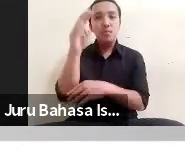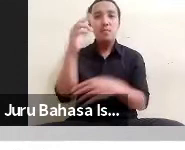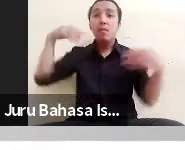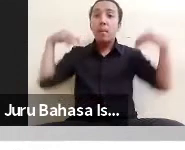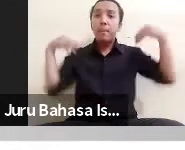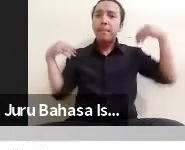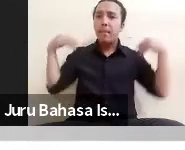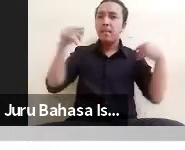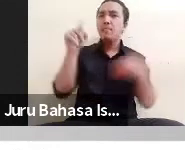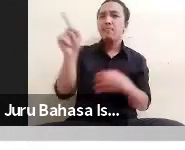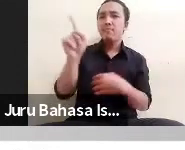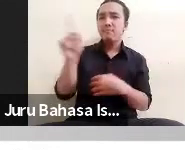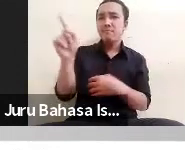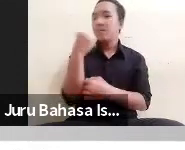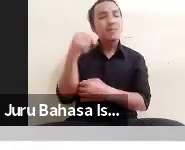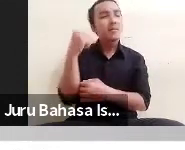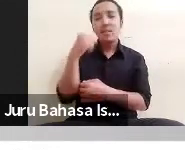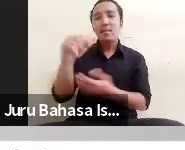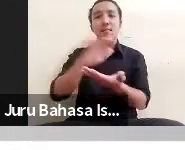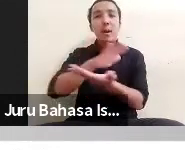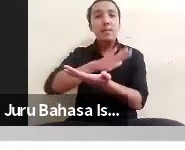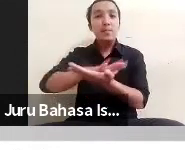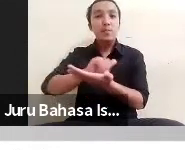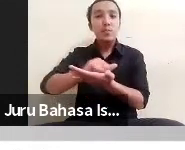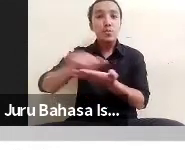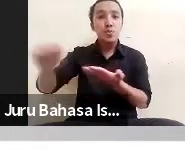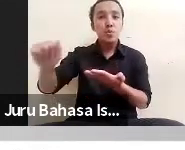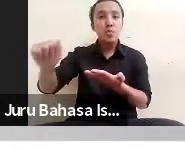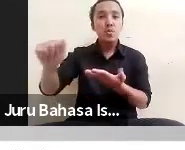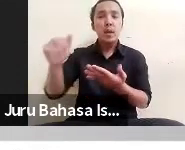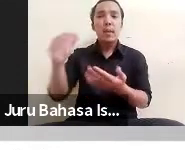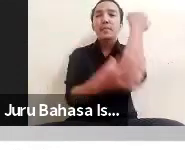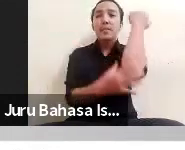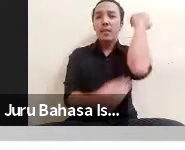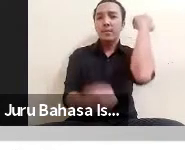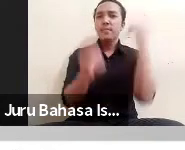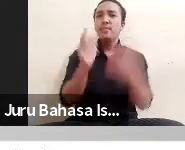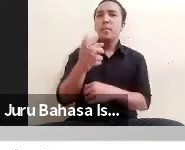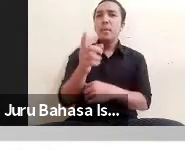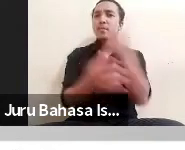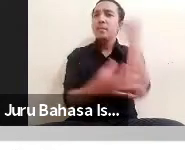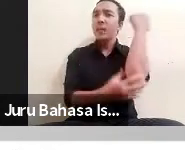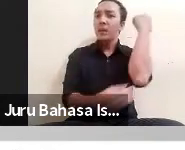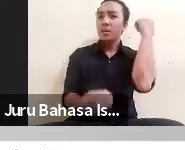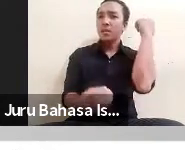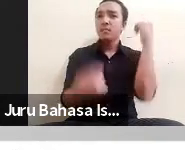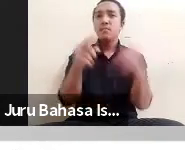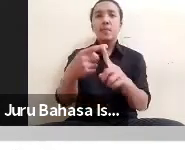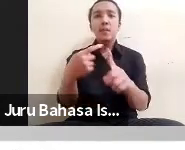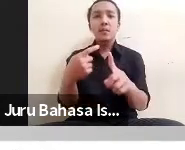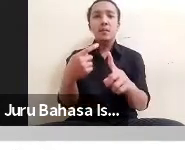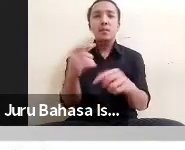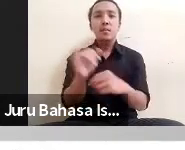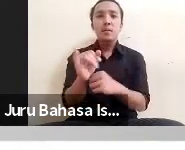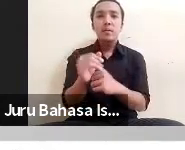bisa mengentaskan kemiskinan, karena salah satu yang menyumbang angka kemiskinan adalah difabel dan kelompok marginal yang